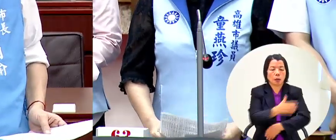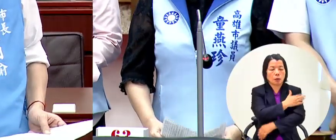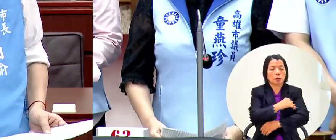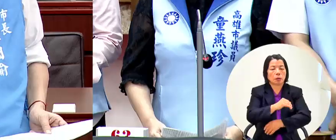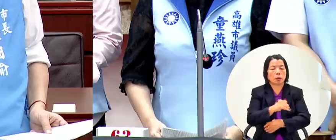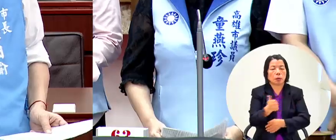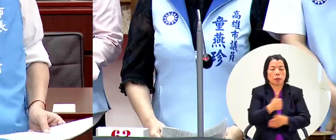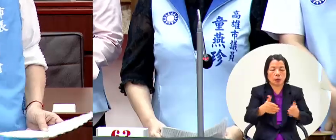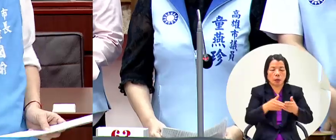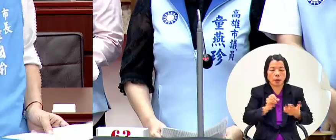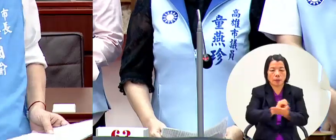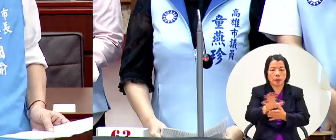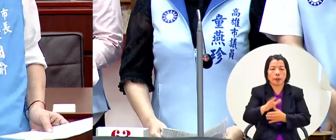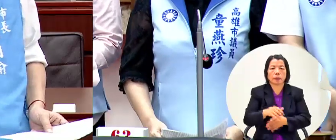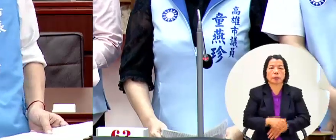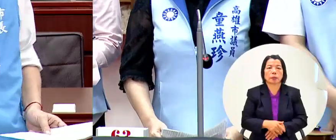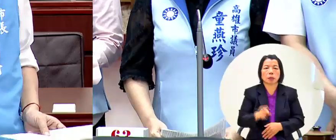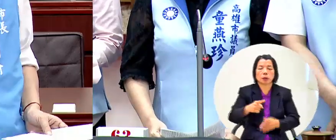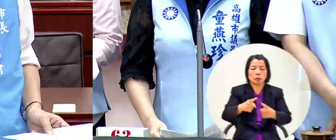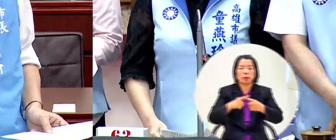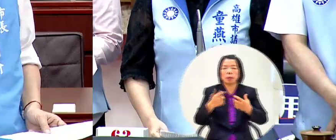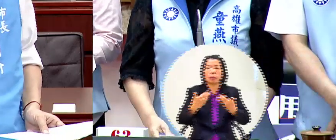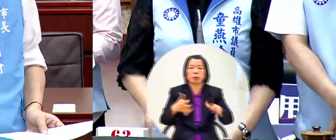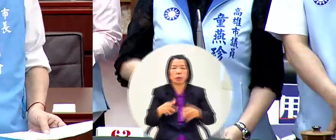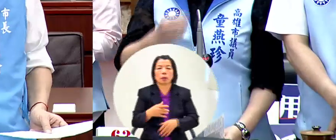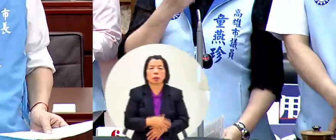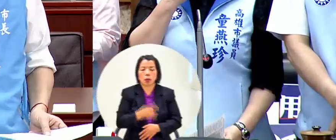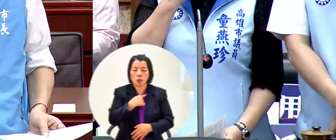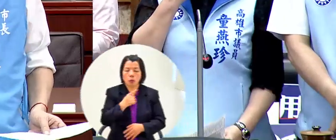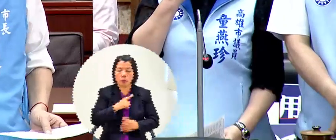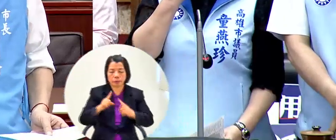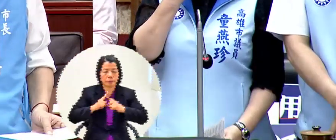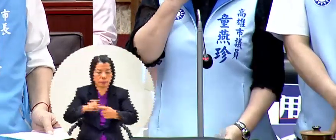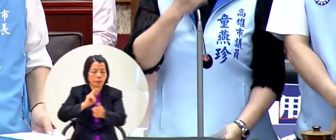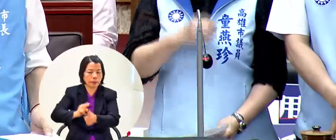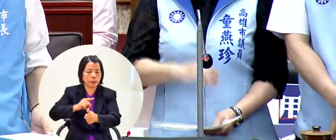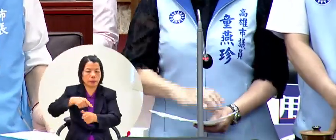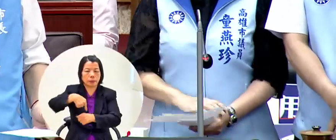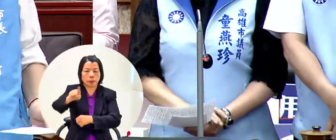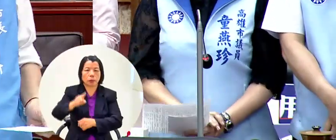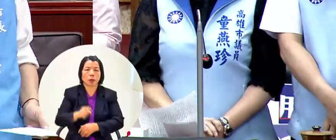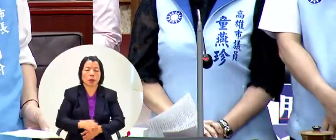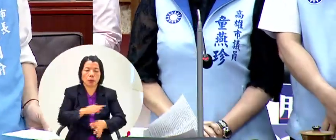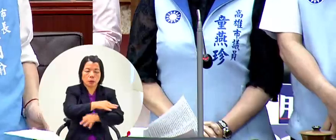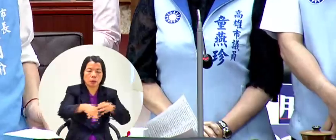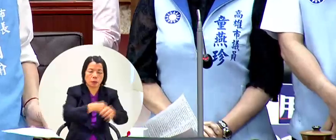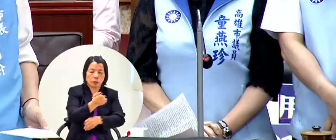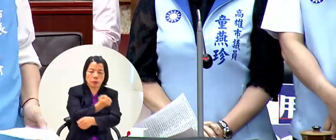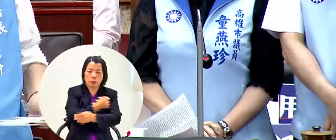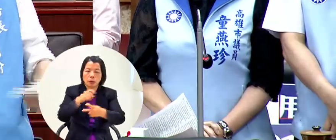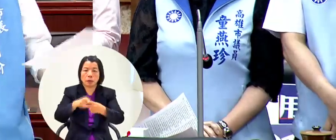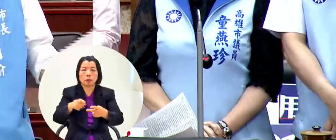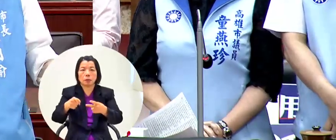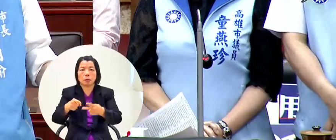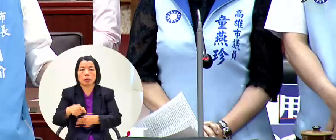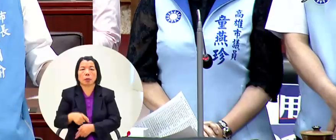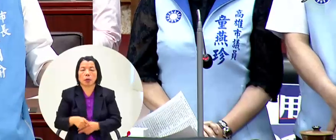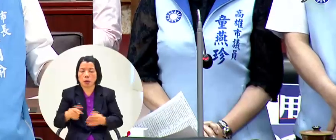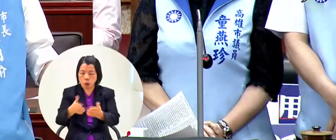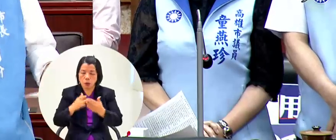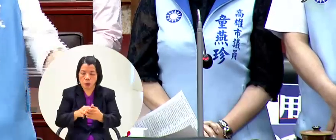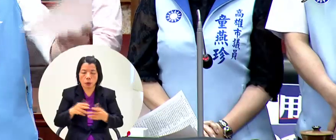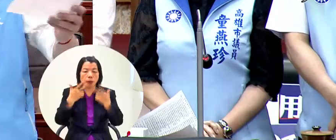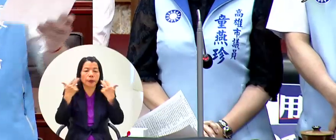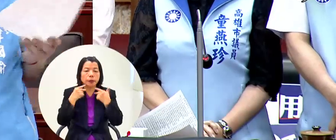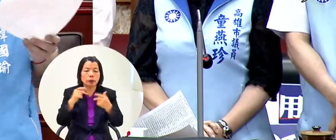员特别来报告一下。你不用来，我们过去，我们原住民委员会跟金发劳工会去纳马夏，跟直接原住民朋友报